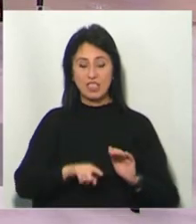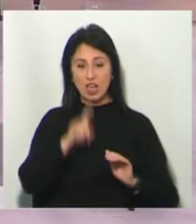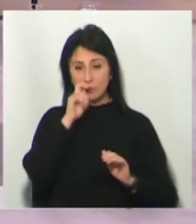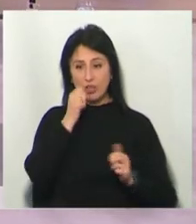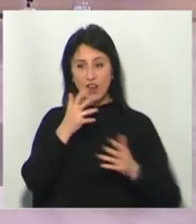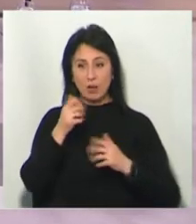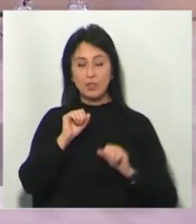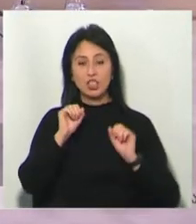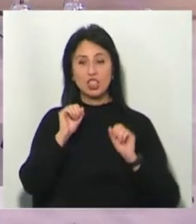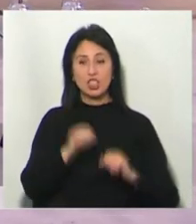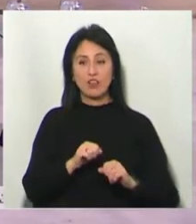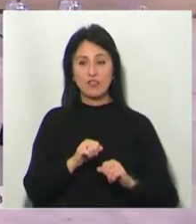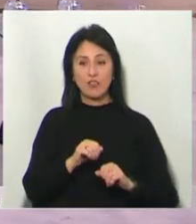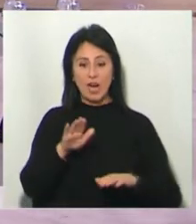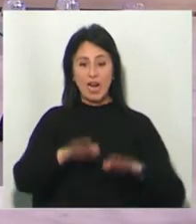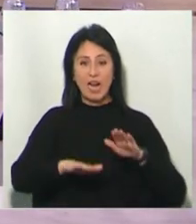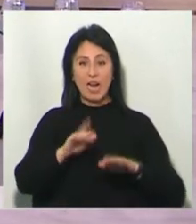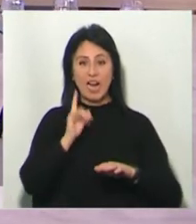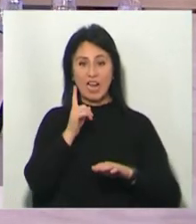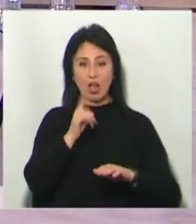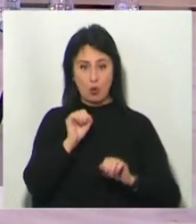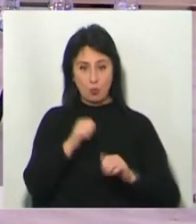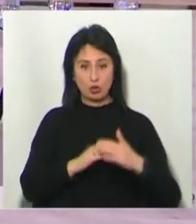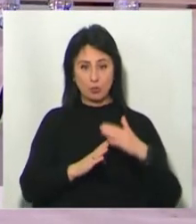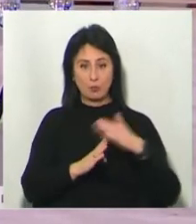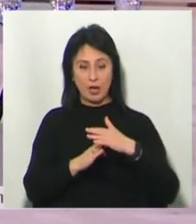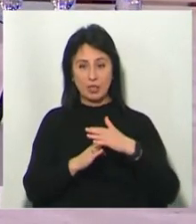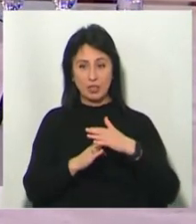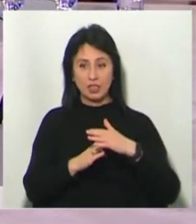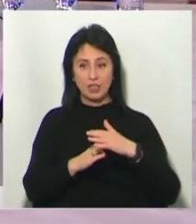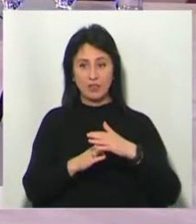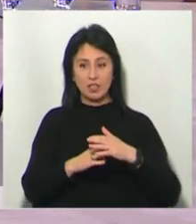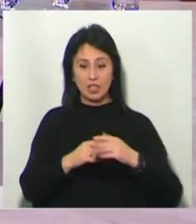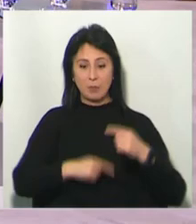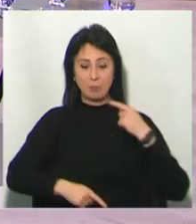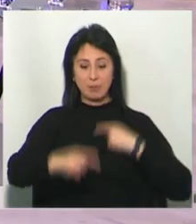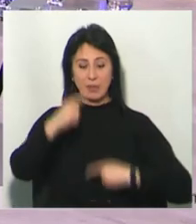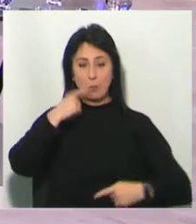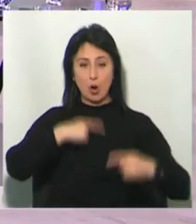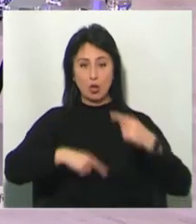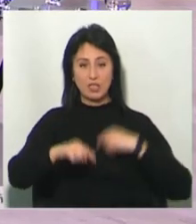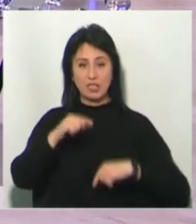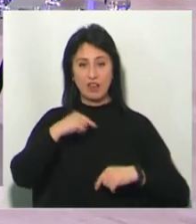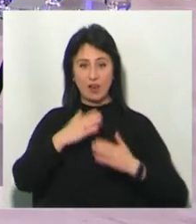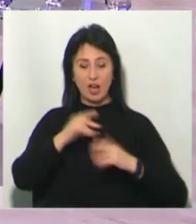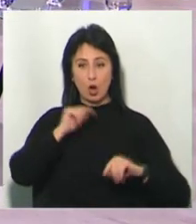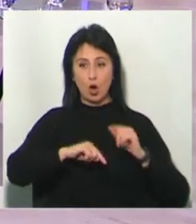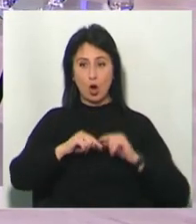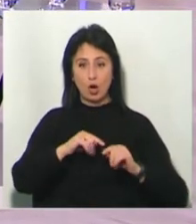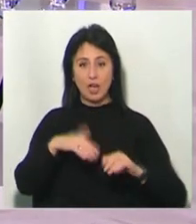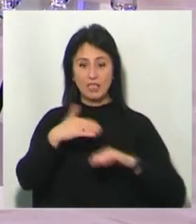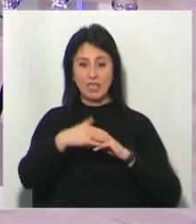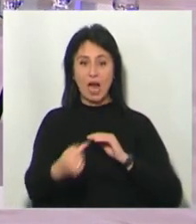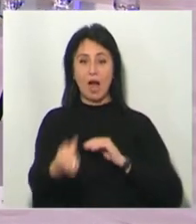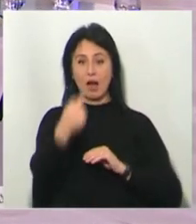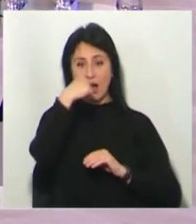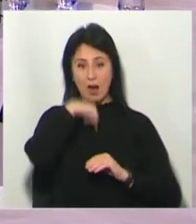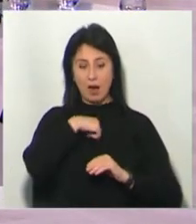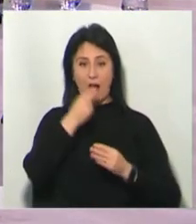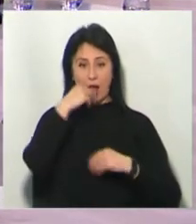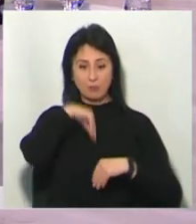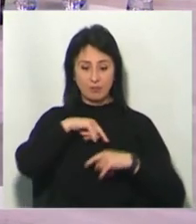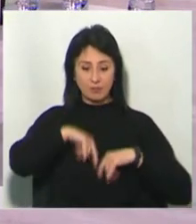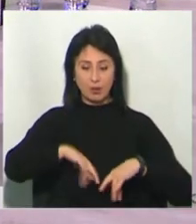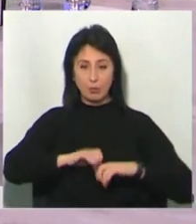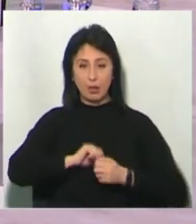შარდმჟავას რაოდენობა შეიძლება კილოგრამსაც კი მიაღწიოს, რომელიც არის მიმოქცევაში ჩვენს ორგანიზმში, გარედან მოხვედრილი ორგანიზმში